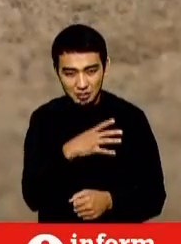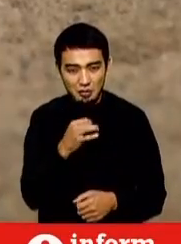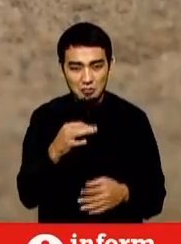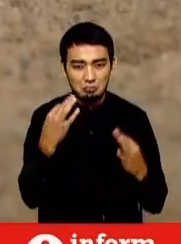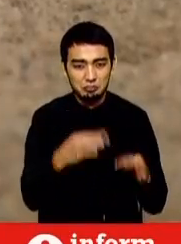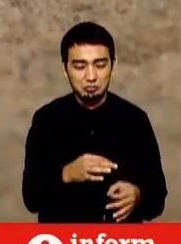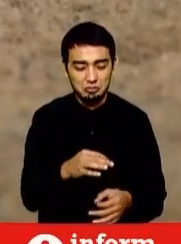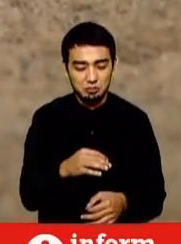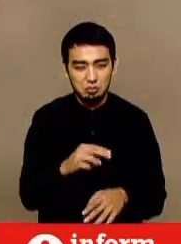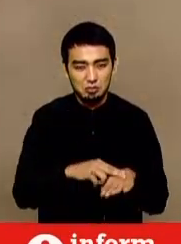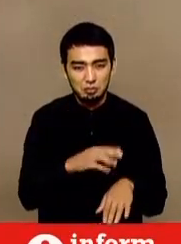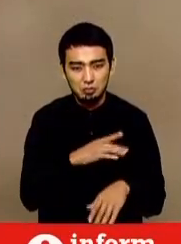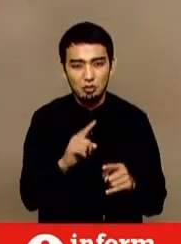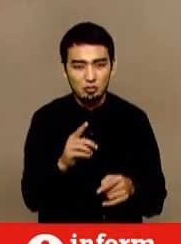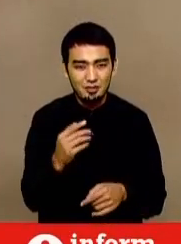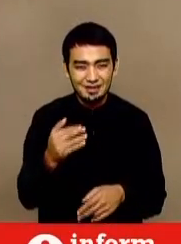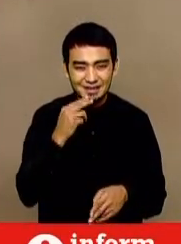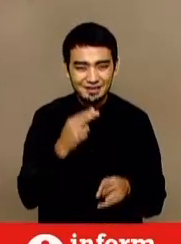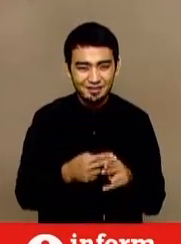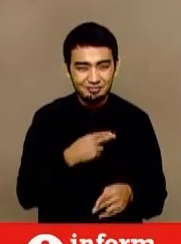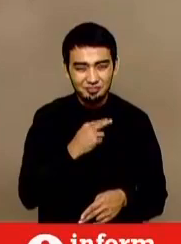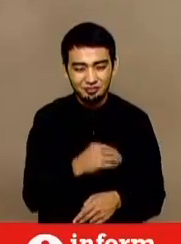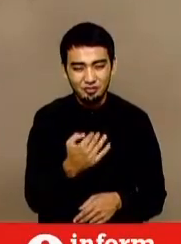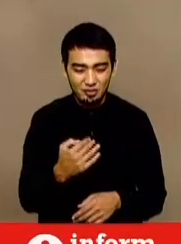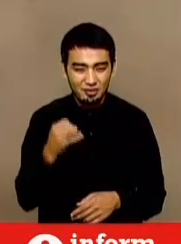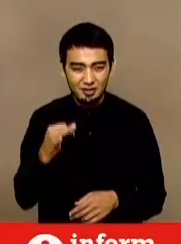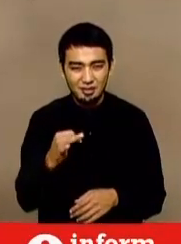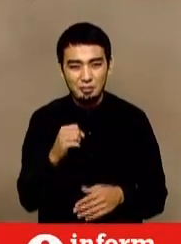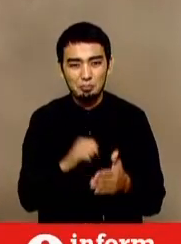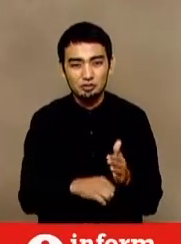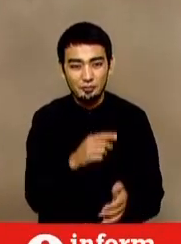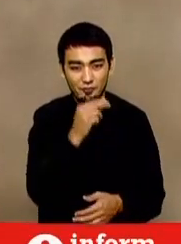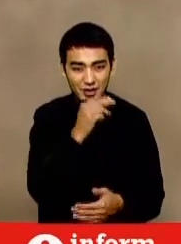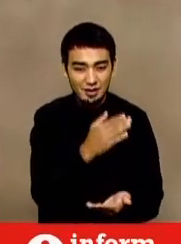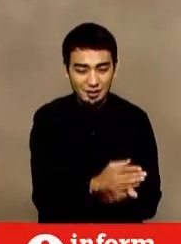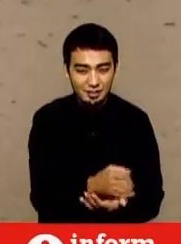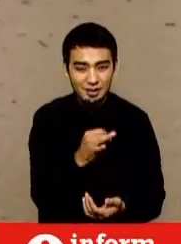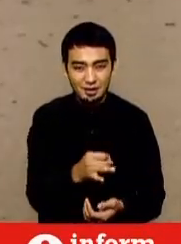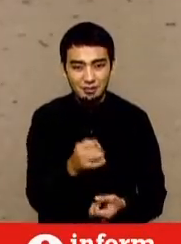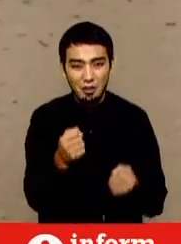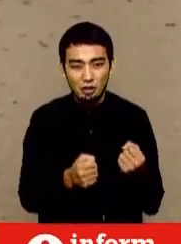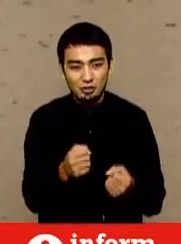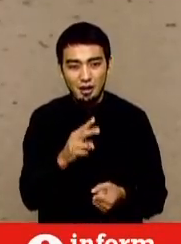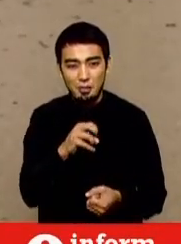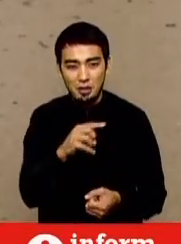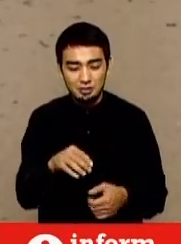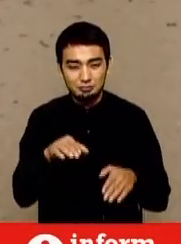босатып жіберді деген. Марқұмдардың әпкесі күдікті апатқа себепші болып қана қоймай, көлігін орнынан қозғап,